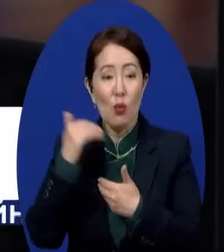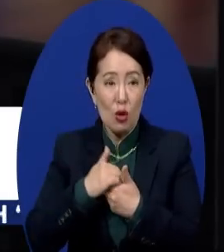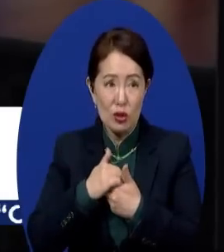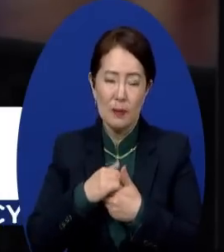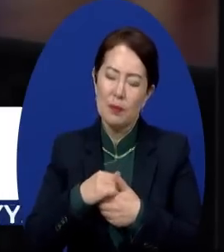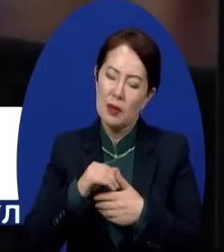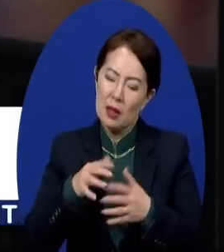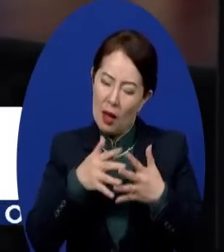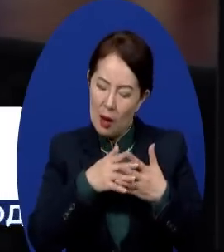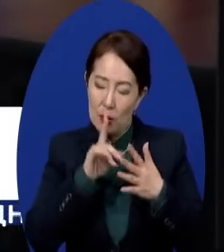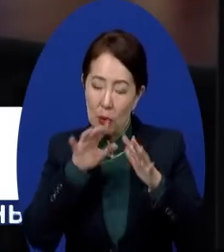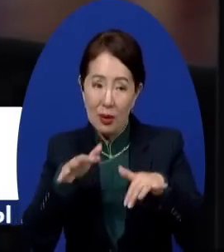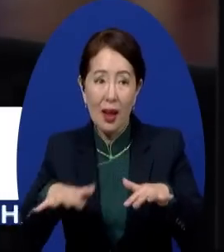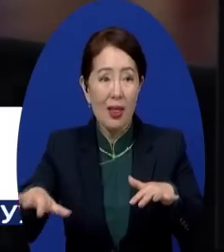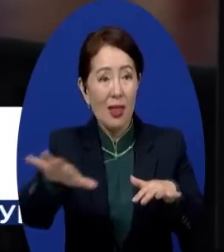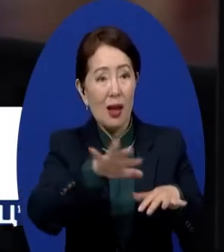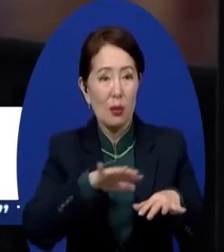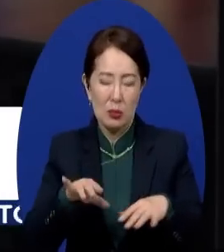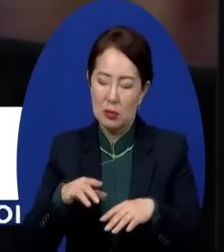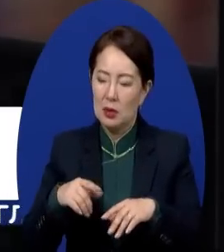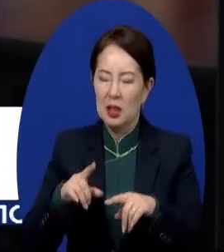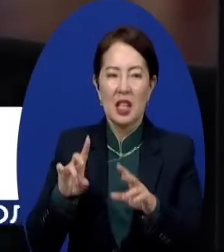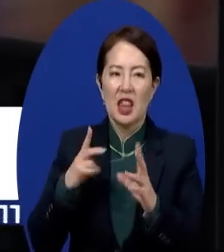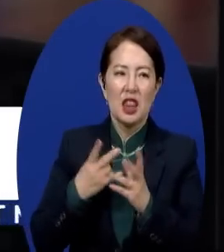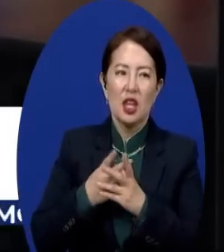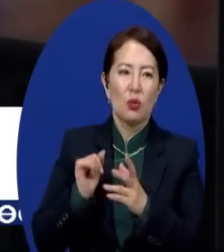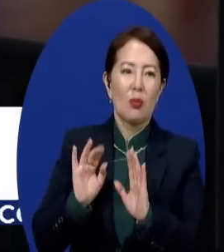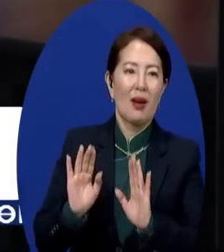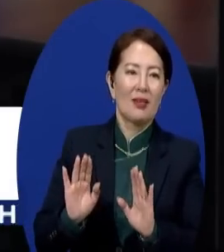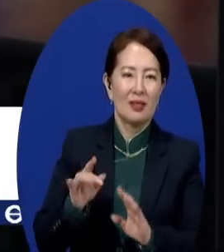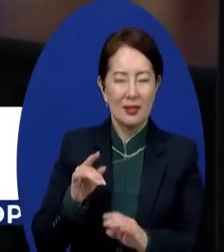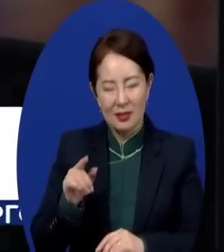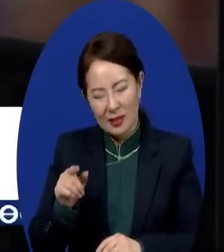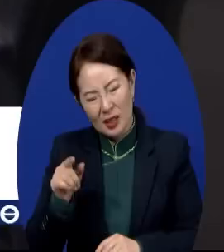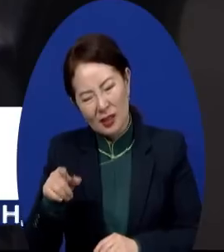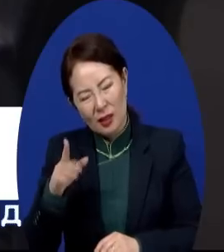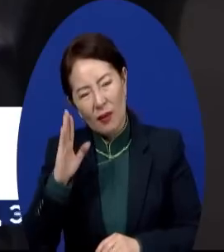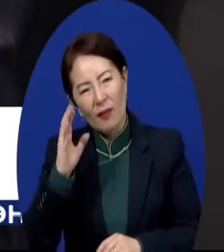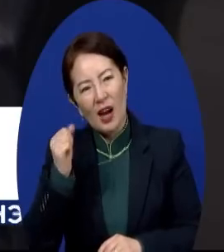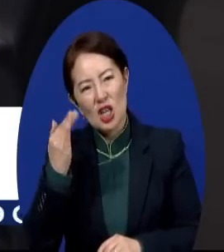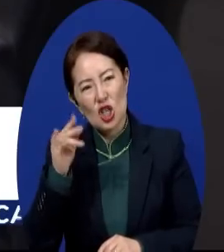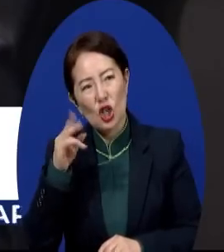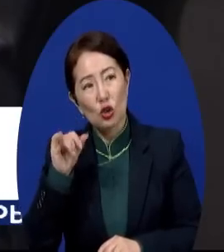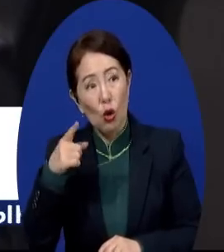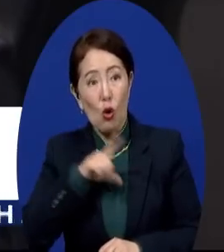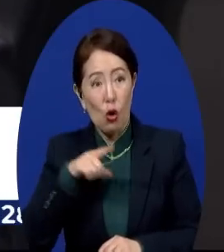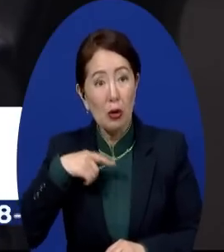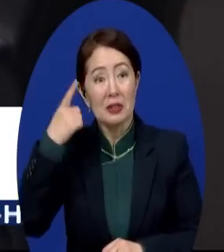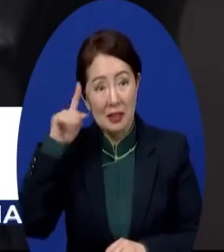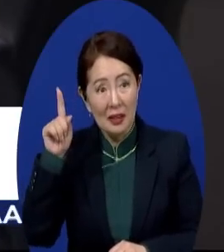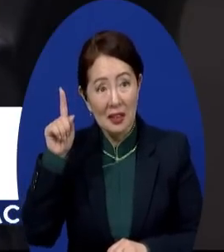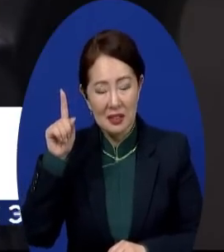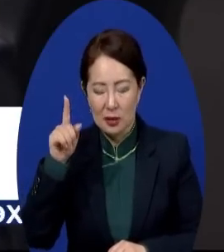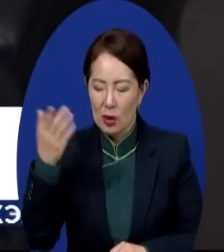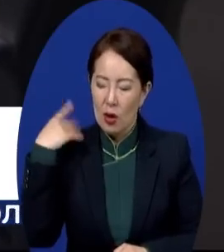далай дамнах түншлэлийн гэрээнд иргэн нэгдэхгүй байх байр суурийг хадгалж байгаа. За тус худалдааны гэрээг Вашингтон өөрөө анх санаачилсан боловч Трампын